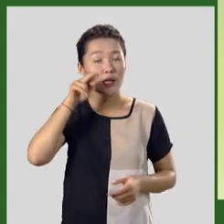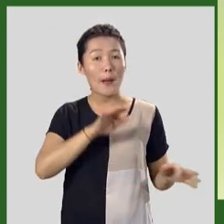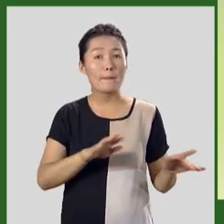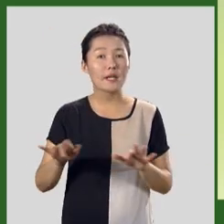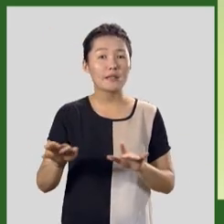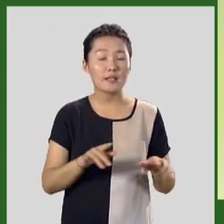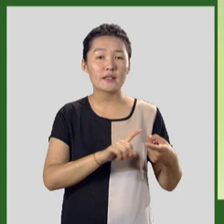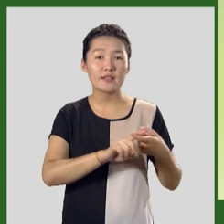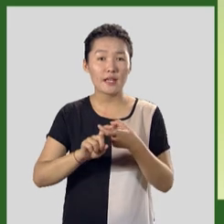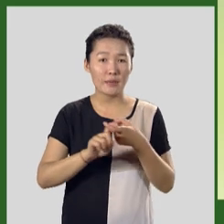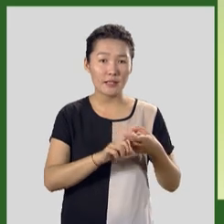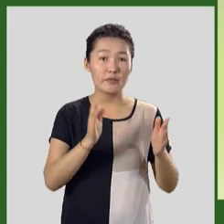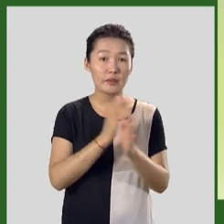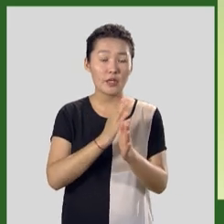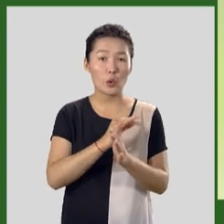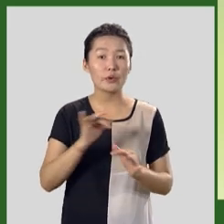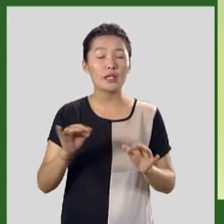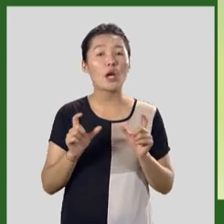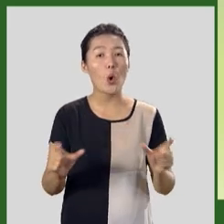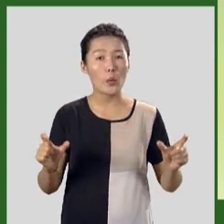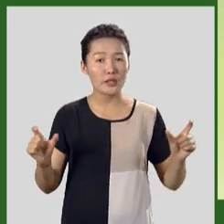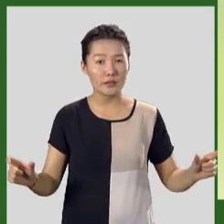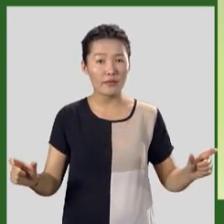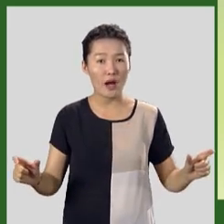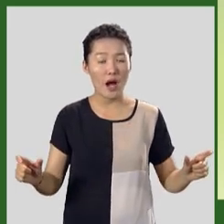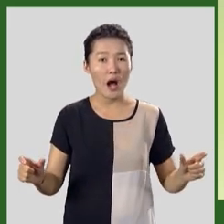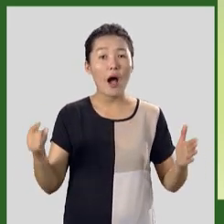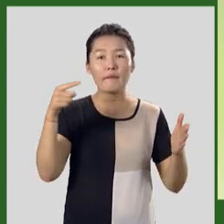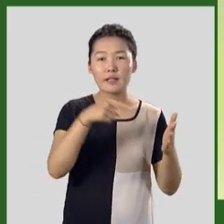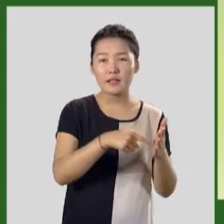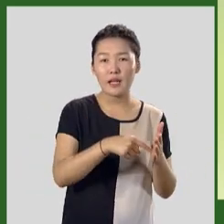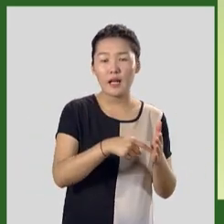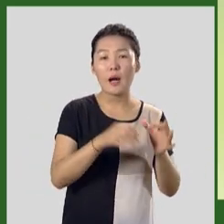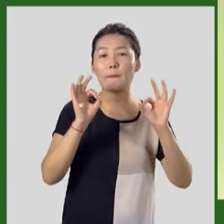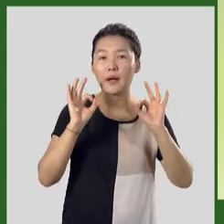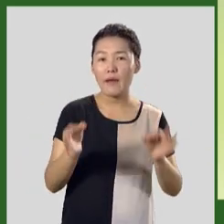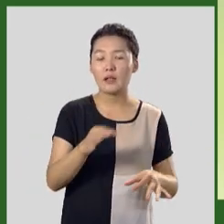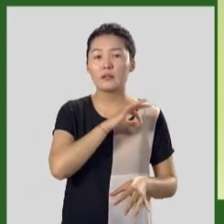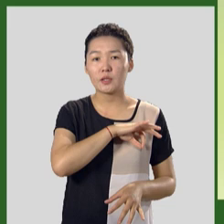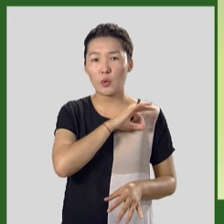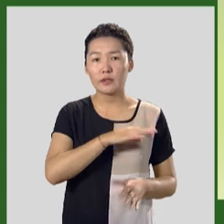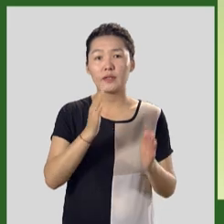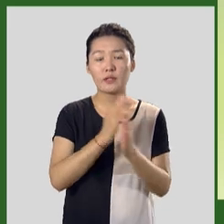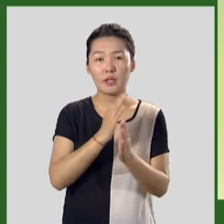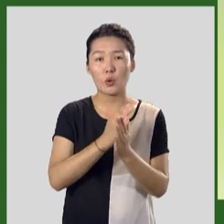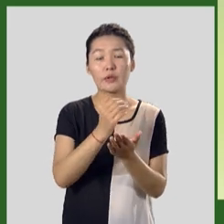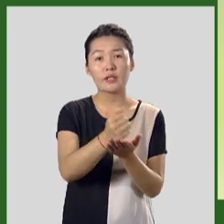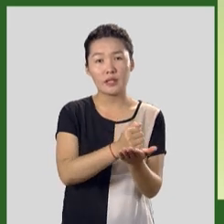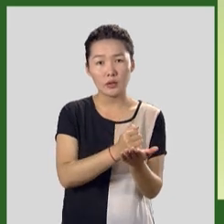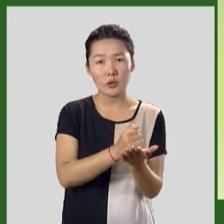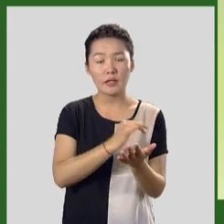процесса взаимодействия природы и общества в целях рационального использования природных ресурсов